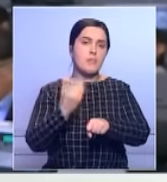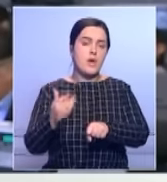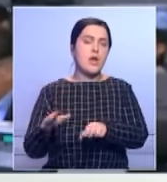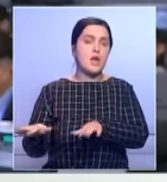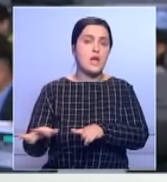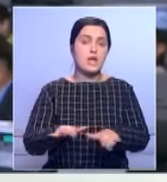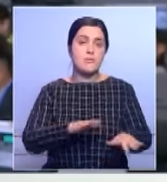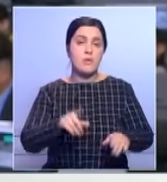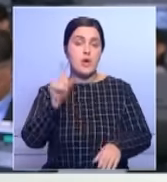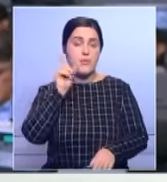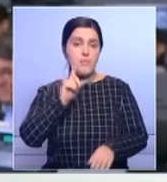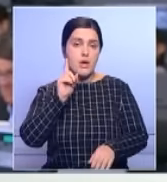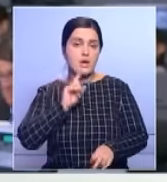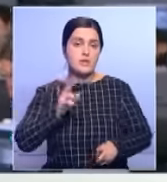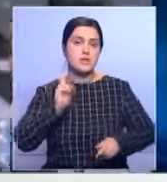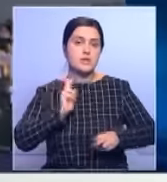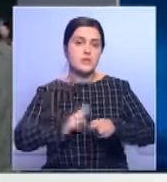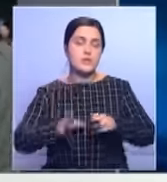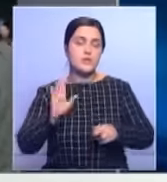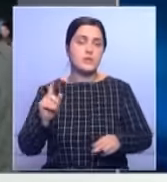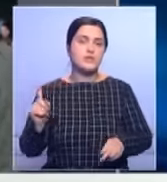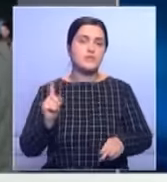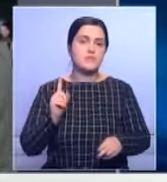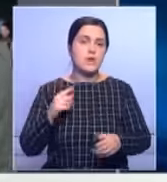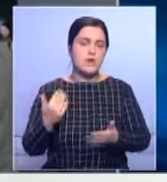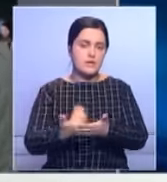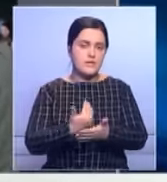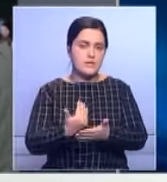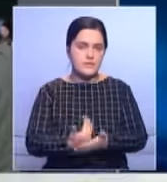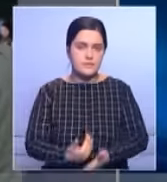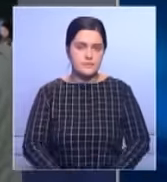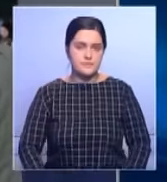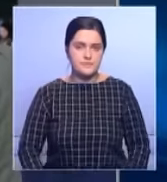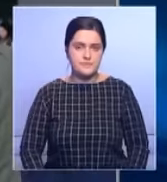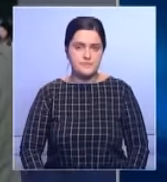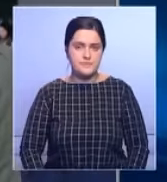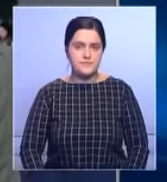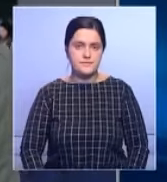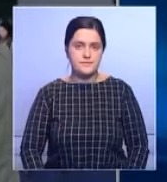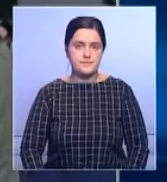элементов. Пока же у меня на этом все. Эльвира, будем ждать остальных новостей. Благодарю, Данара. Продолжим.